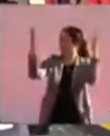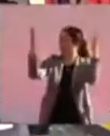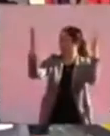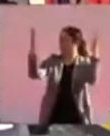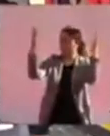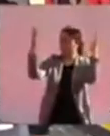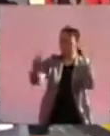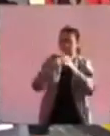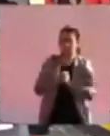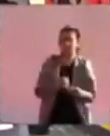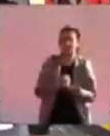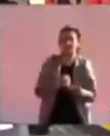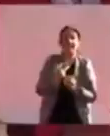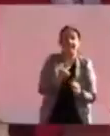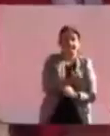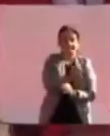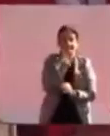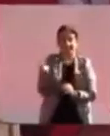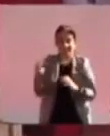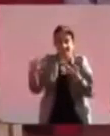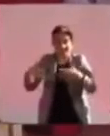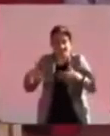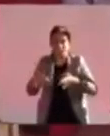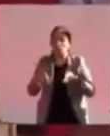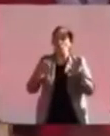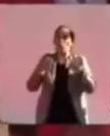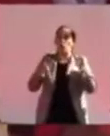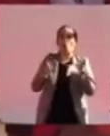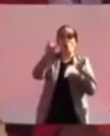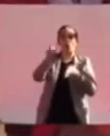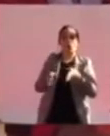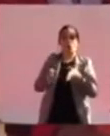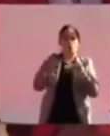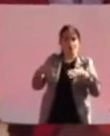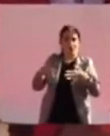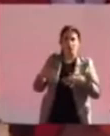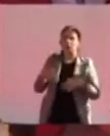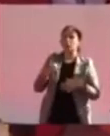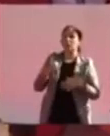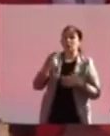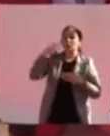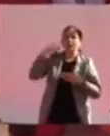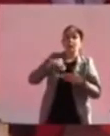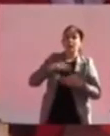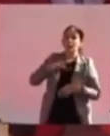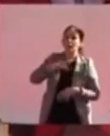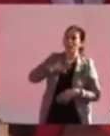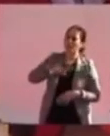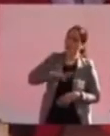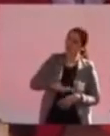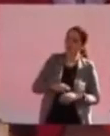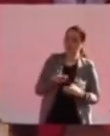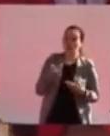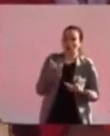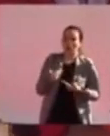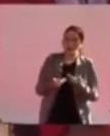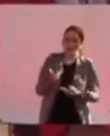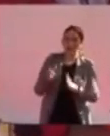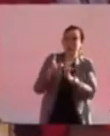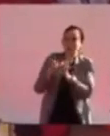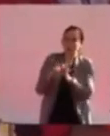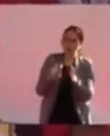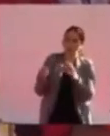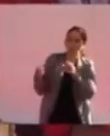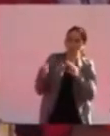alla fine dei tre anni corsista medio tira un sospiro di sollievo per aver superato quello che più che un periodo formativo è una